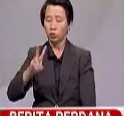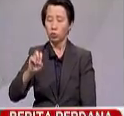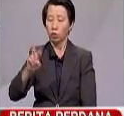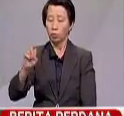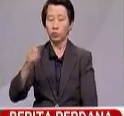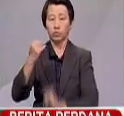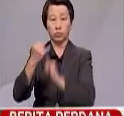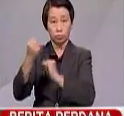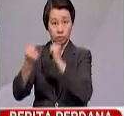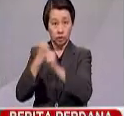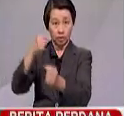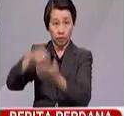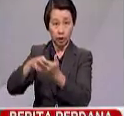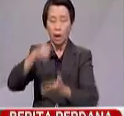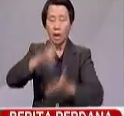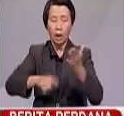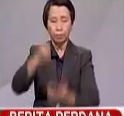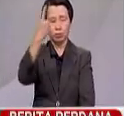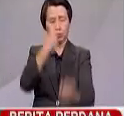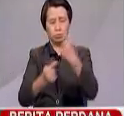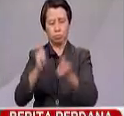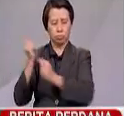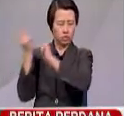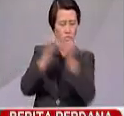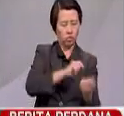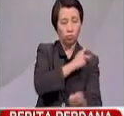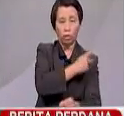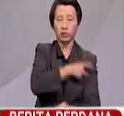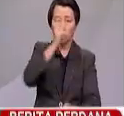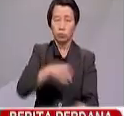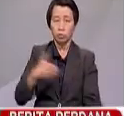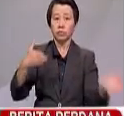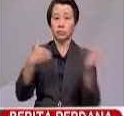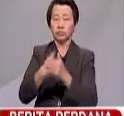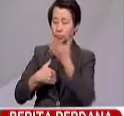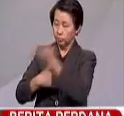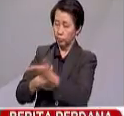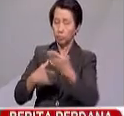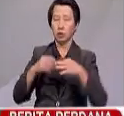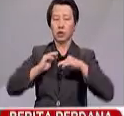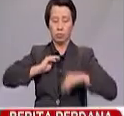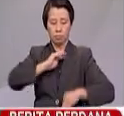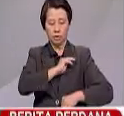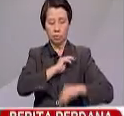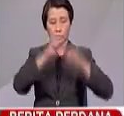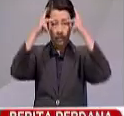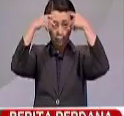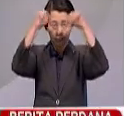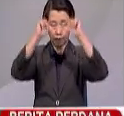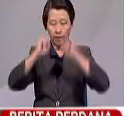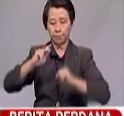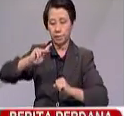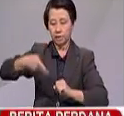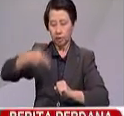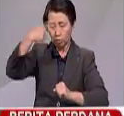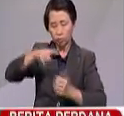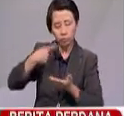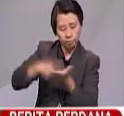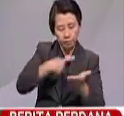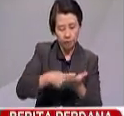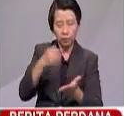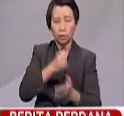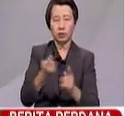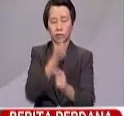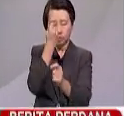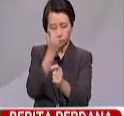ini. Katanya, sebarang soal peralihan kuasa harus dikembalikan kepada Majlis Presiden PH untuk dibincang dan